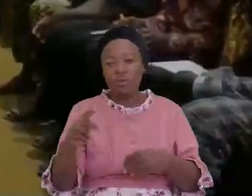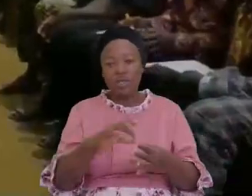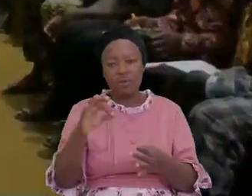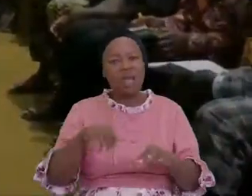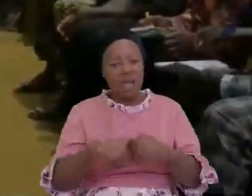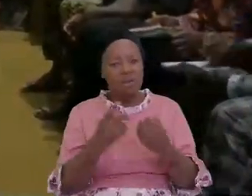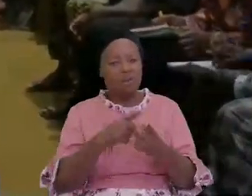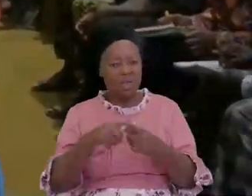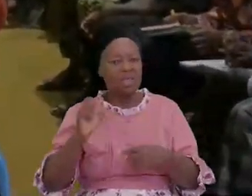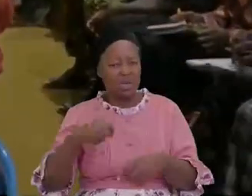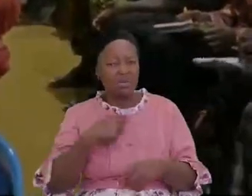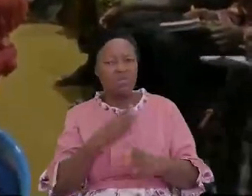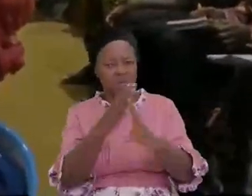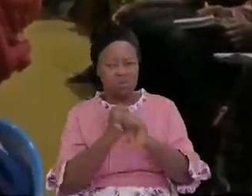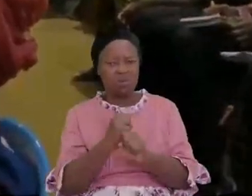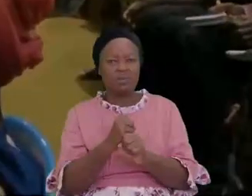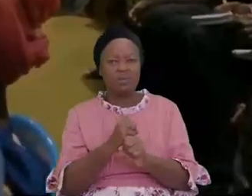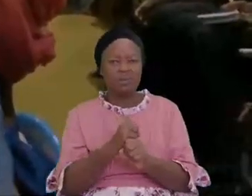est-ce que l'esprit pourra combattre?